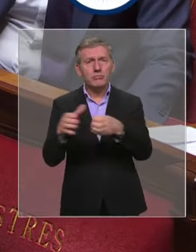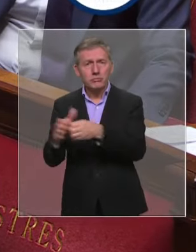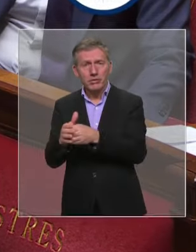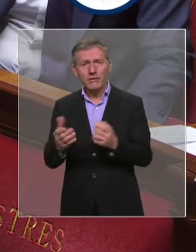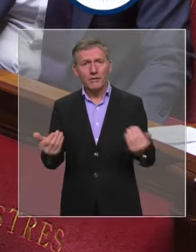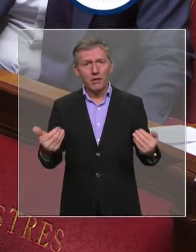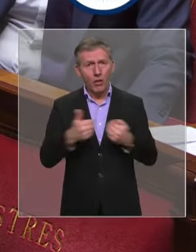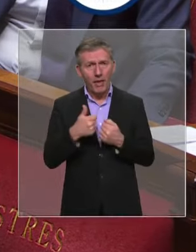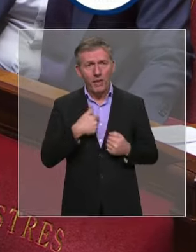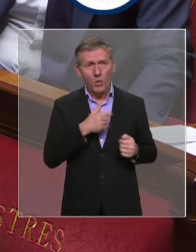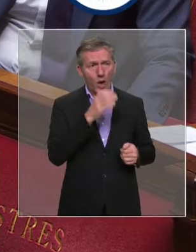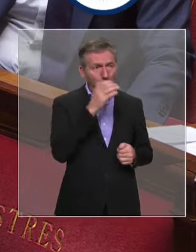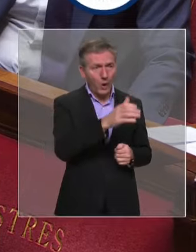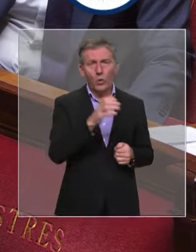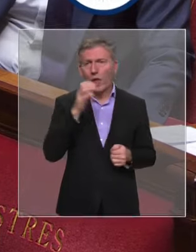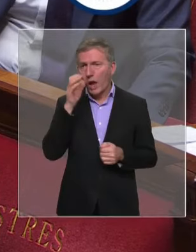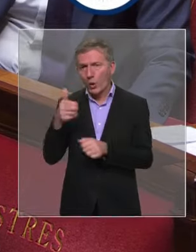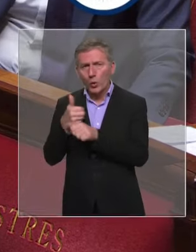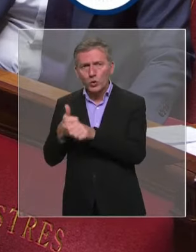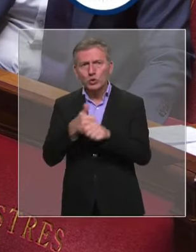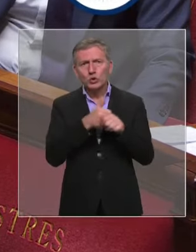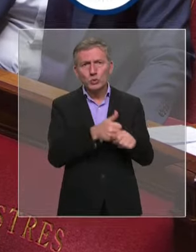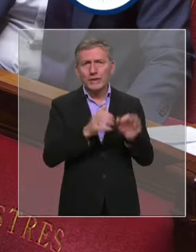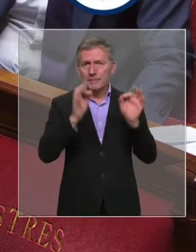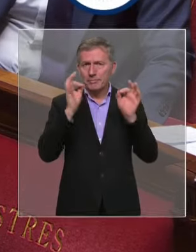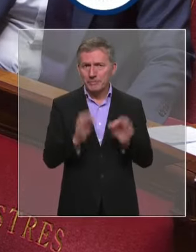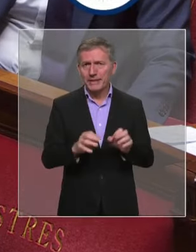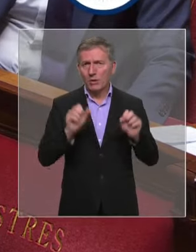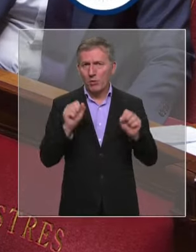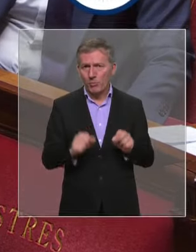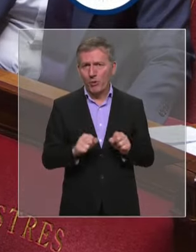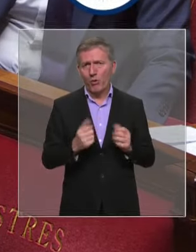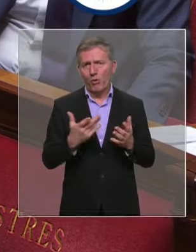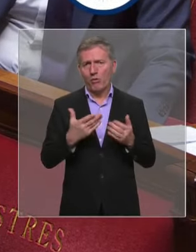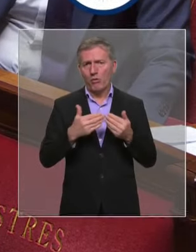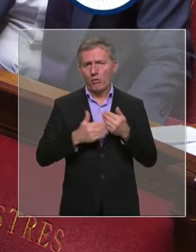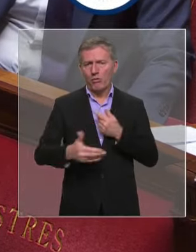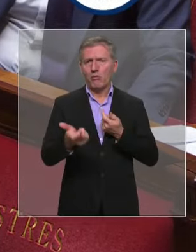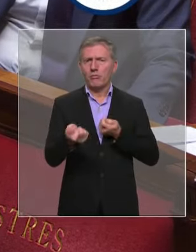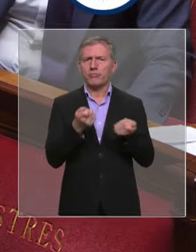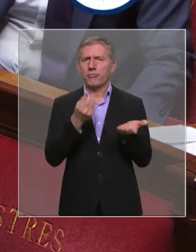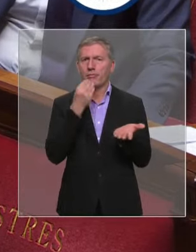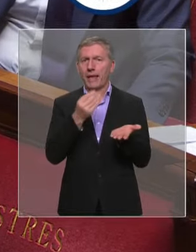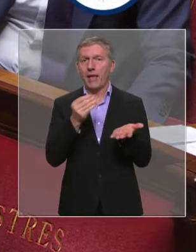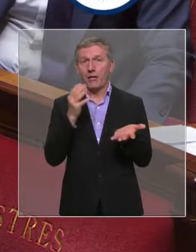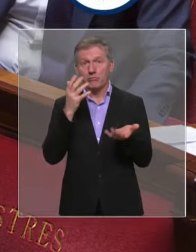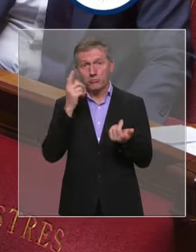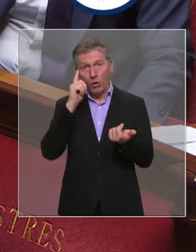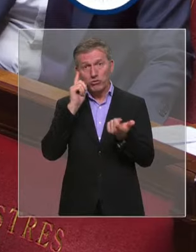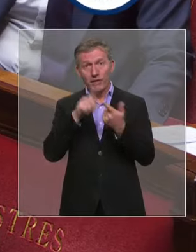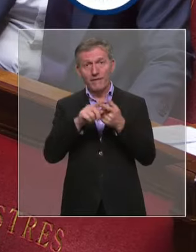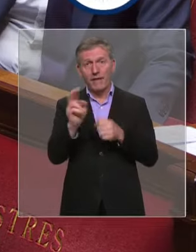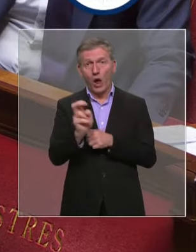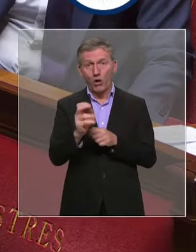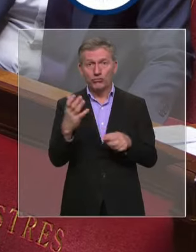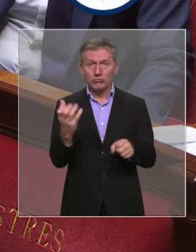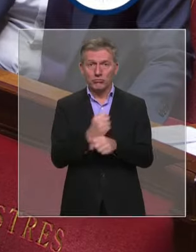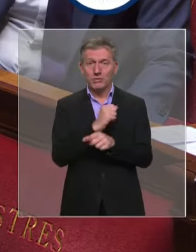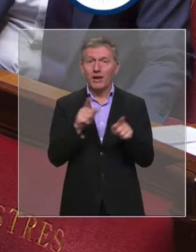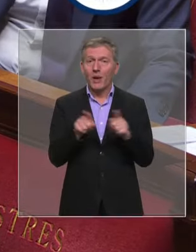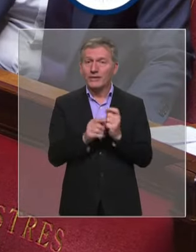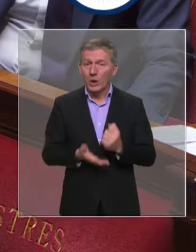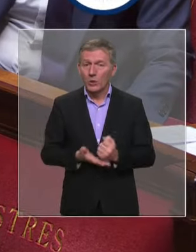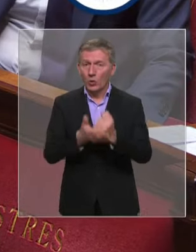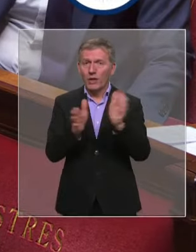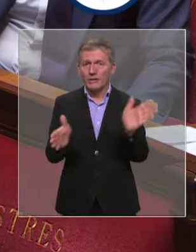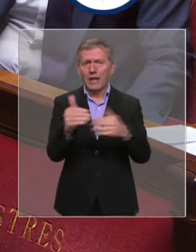en sorte de les écouter et de les suivre pour que précisément nous puissions tenir à la fois une ambition écologique et un soutien à un secteur